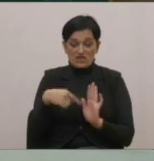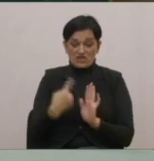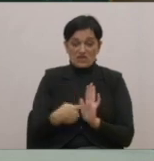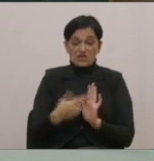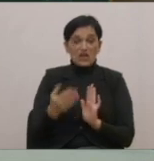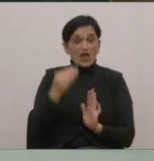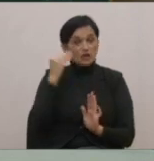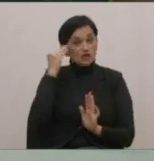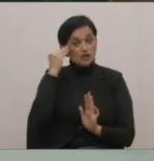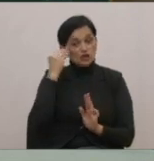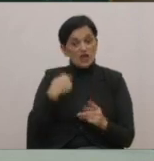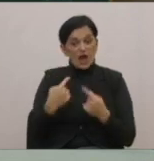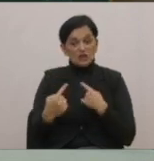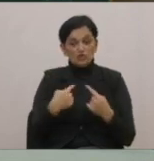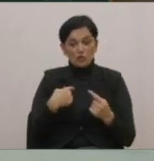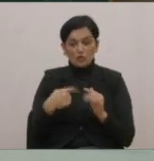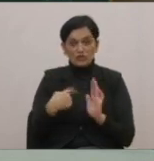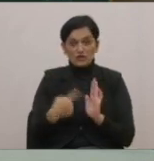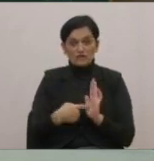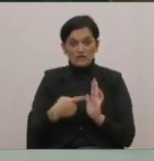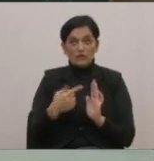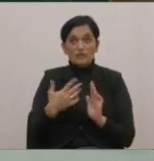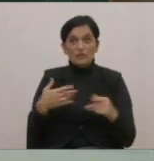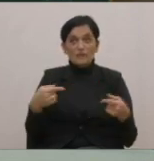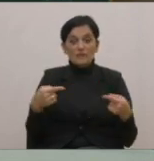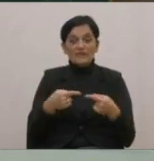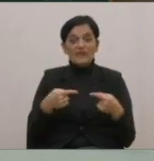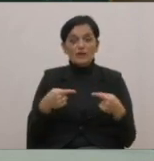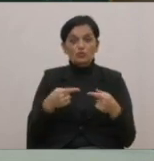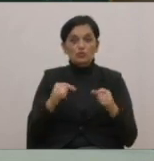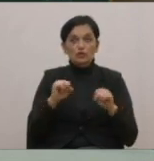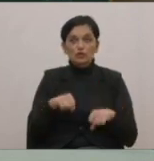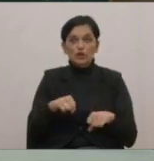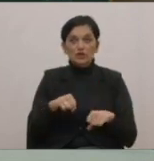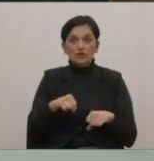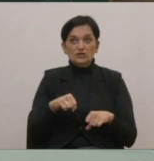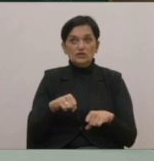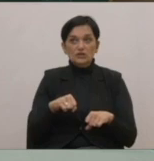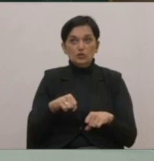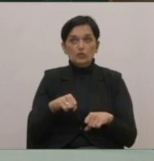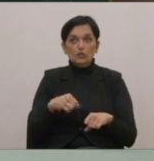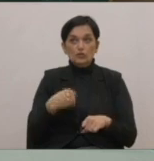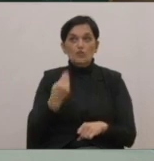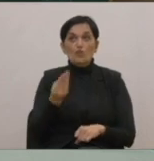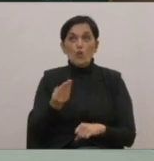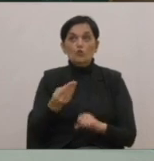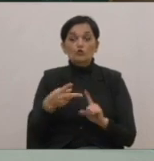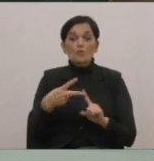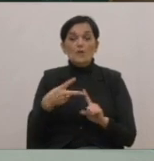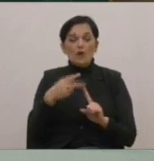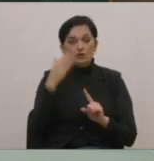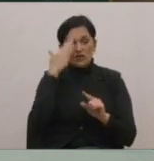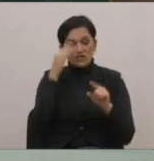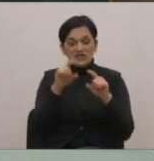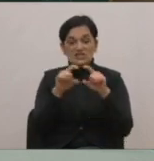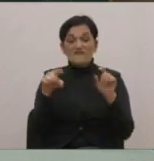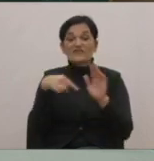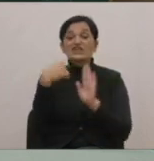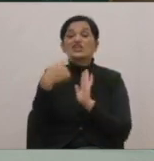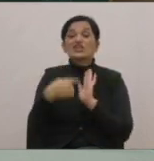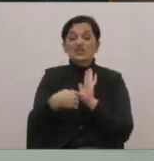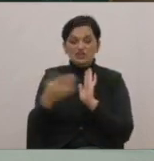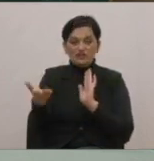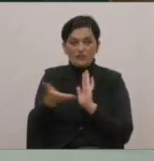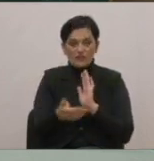არის შინაარსობრივი კითხვა. ამიტომ ამ შემთხვევაში დაზუსტების შესაძლებლობას მოგცემთ მეორე თავთან, როცა კითხვა იქნება, შეგიძლიათ კითხვა